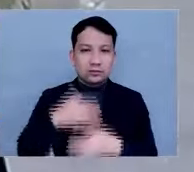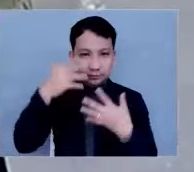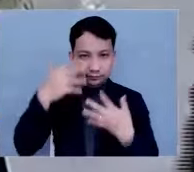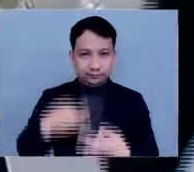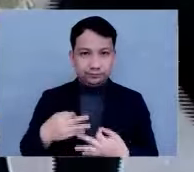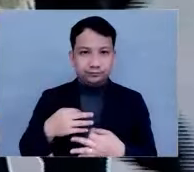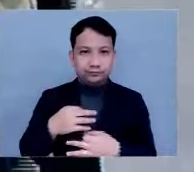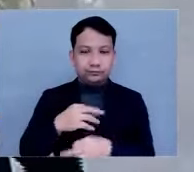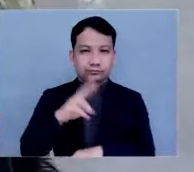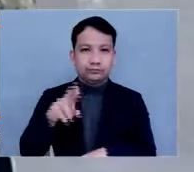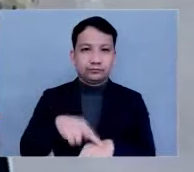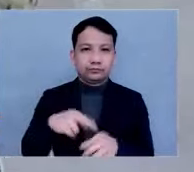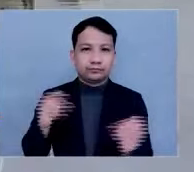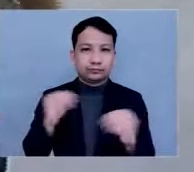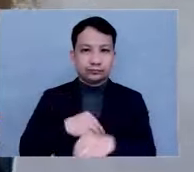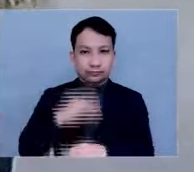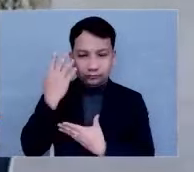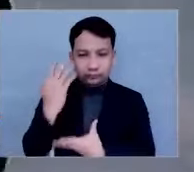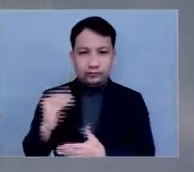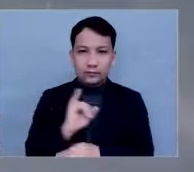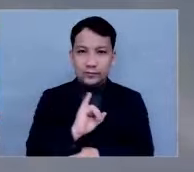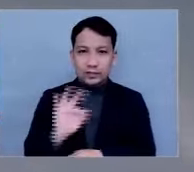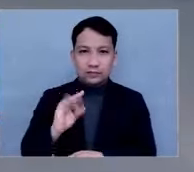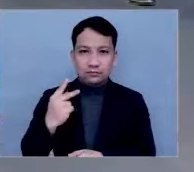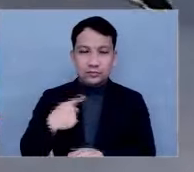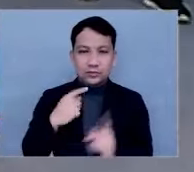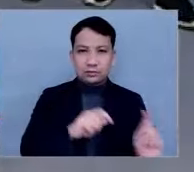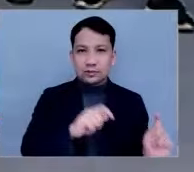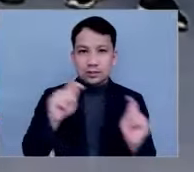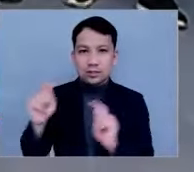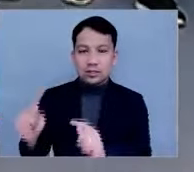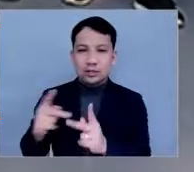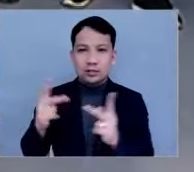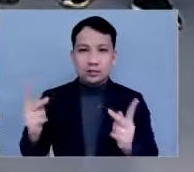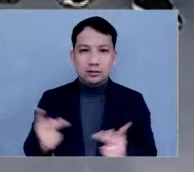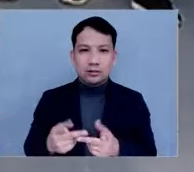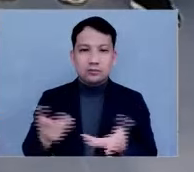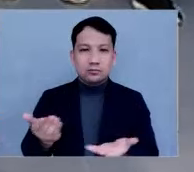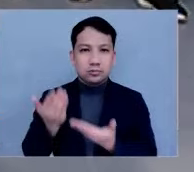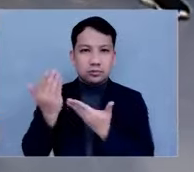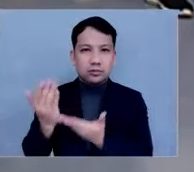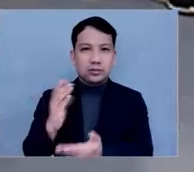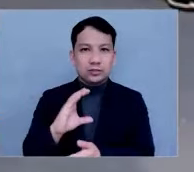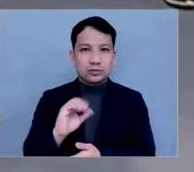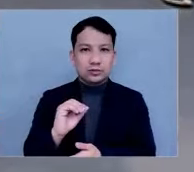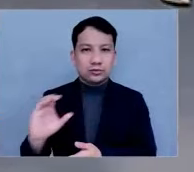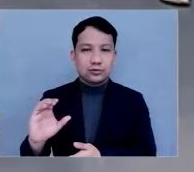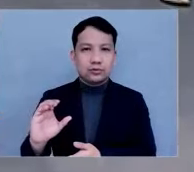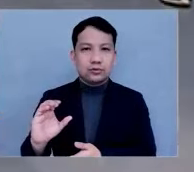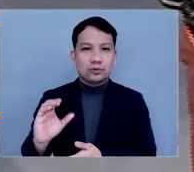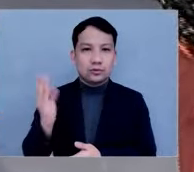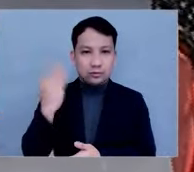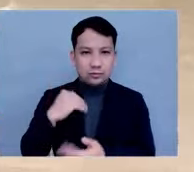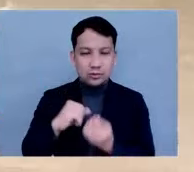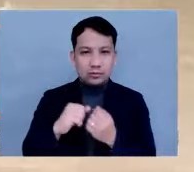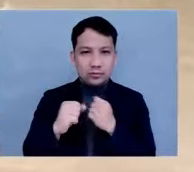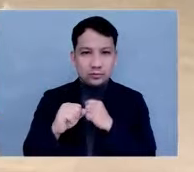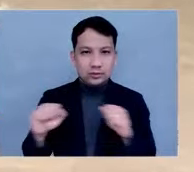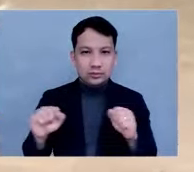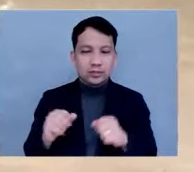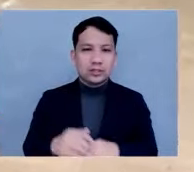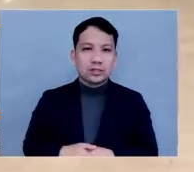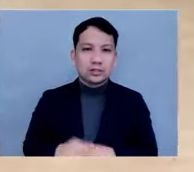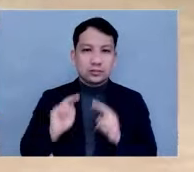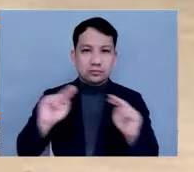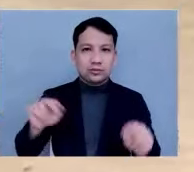regional offices ng COMELEC sakaling kailangang ilipat ng lugar ang paghahain ng COC dahil sa issue ng seguridad.